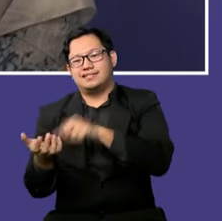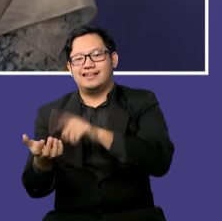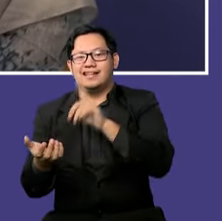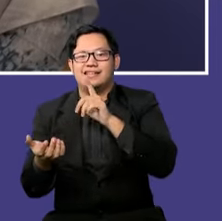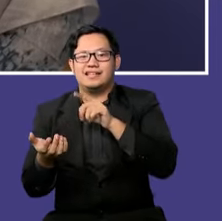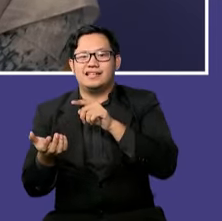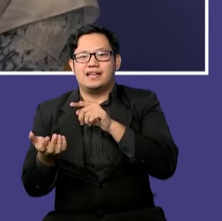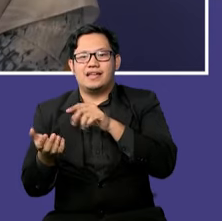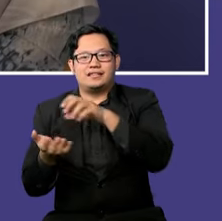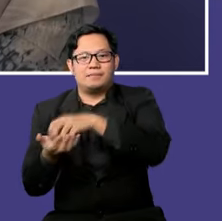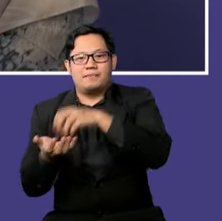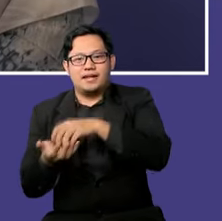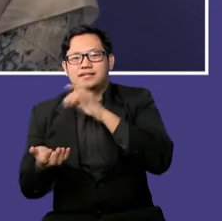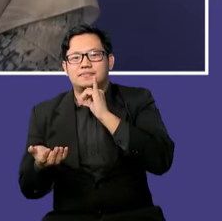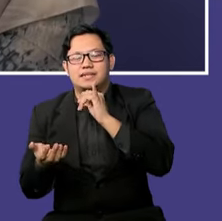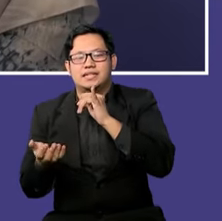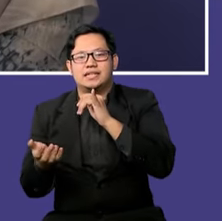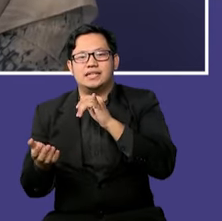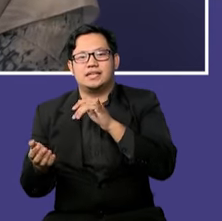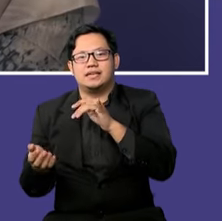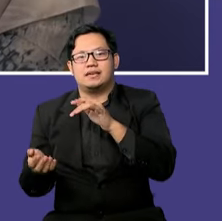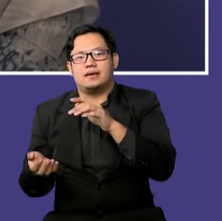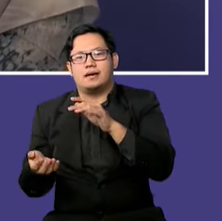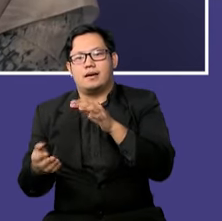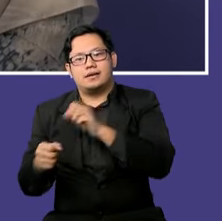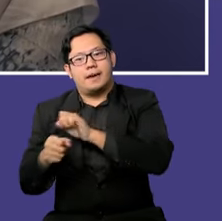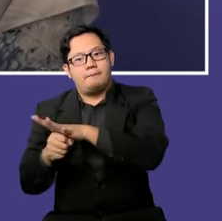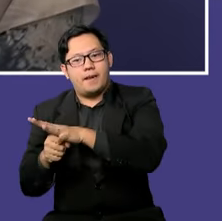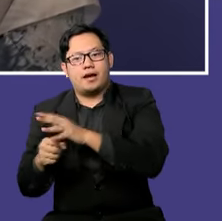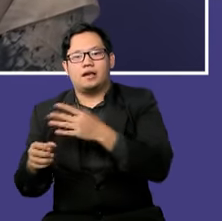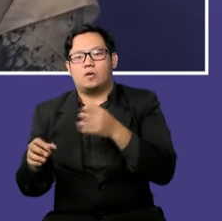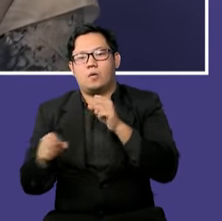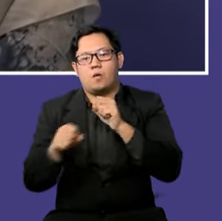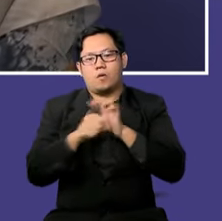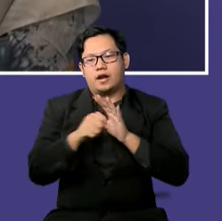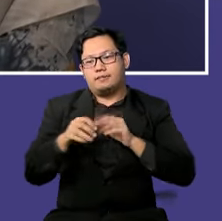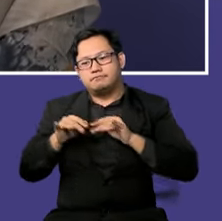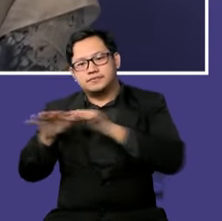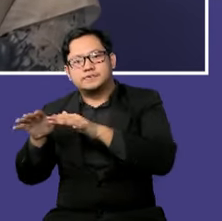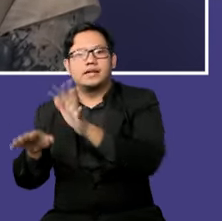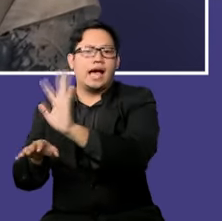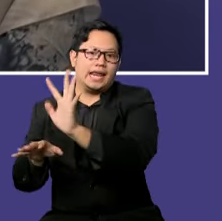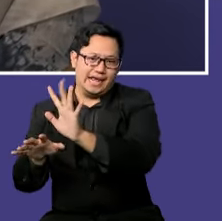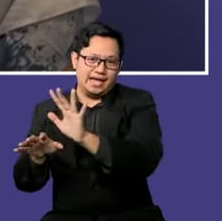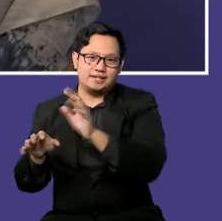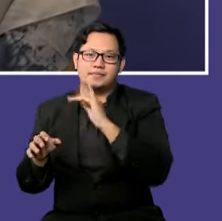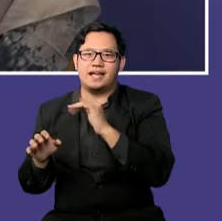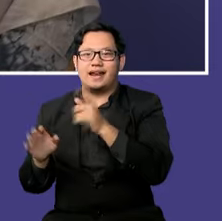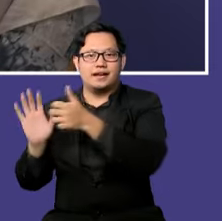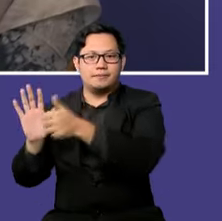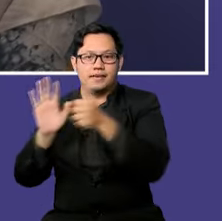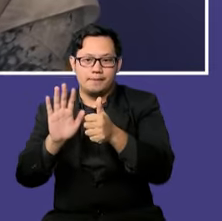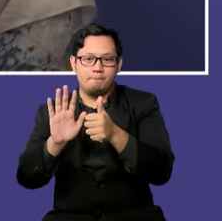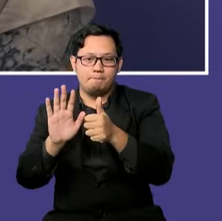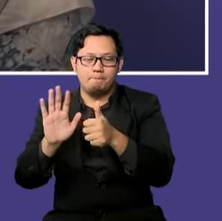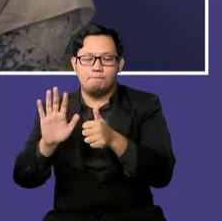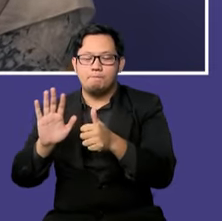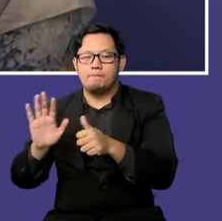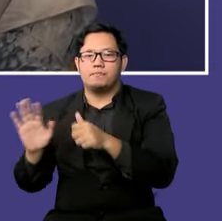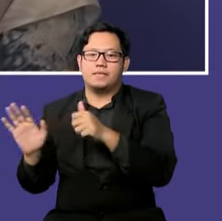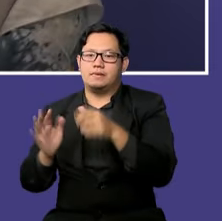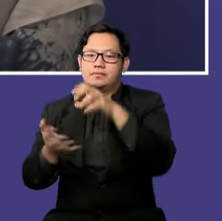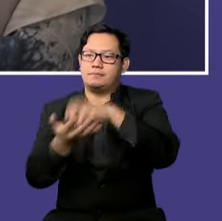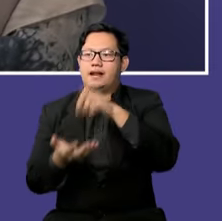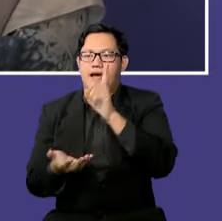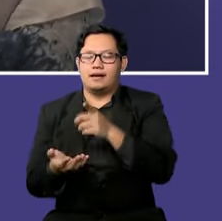tercatat kasus atau kita menyebutnya tidak terdampak dua Pekan lalu 66 tarikan 99 terdiri dari 66 tidak terdampak 33 tidak ada